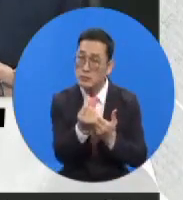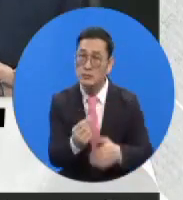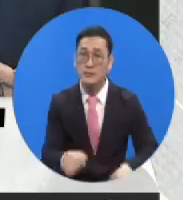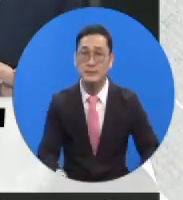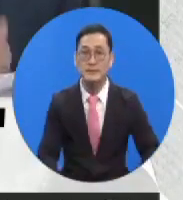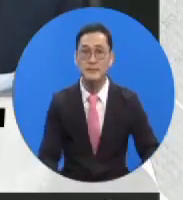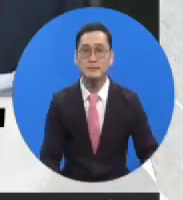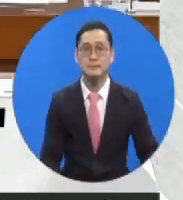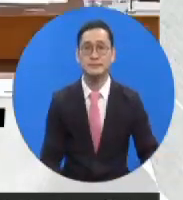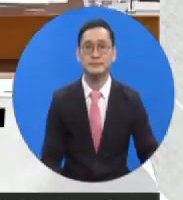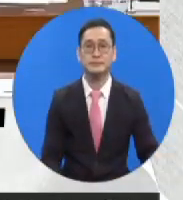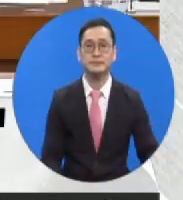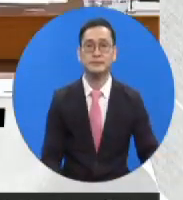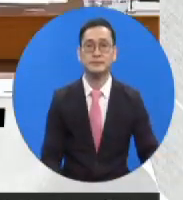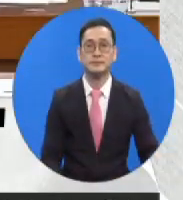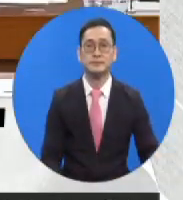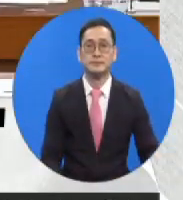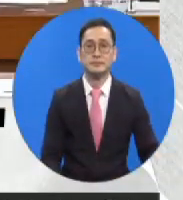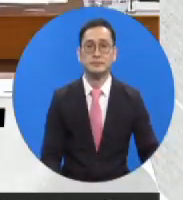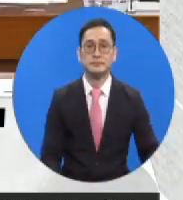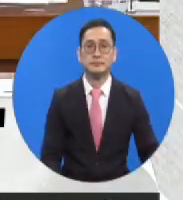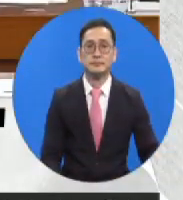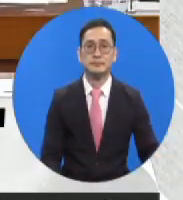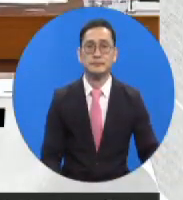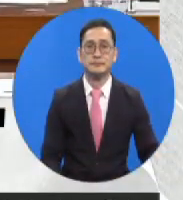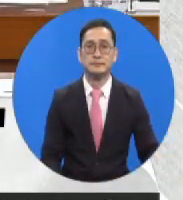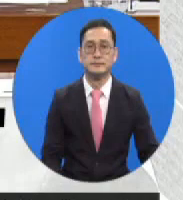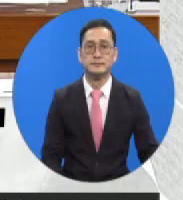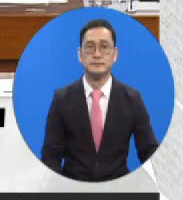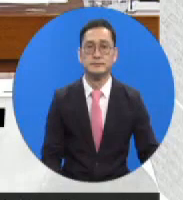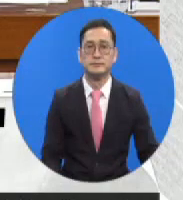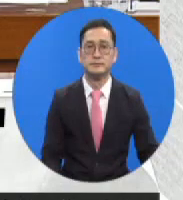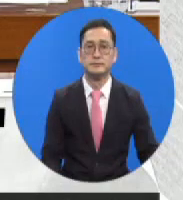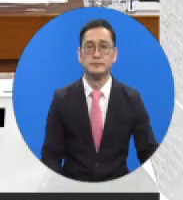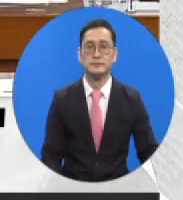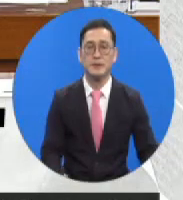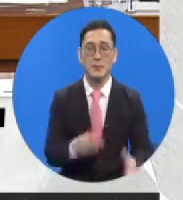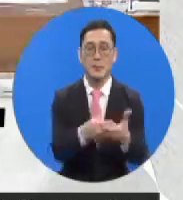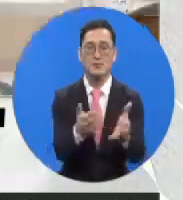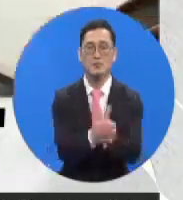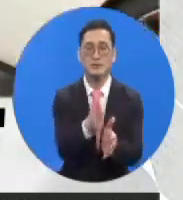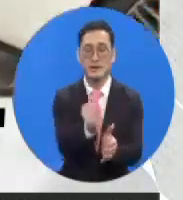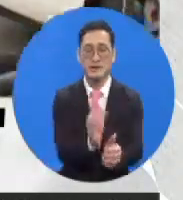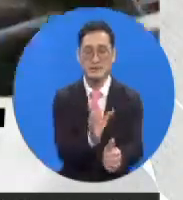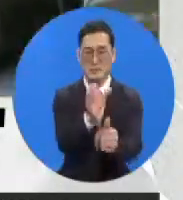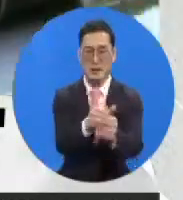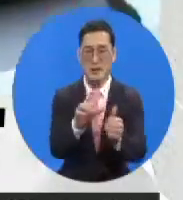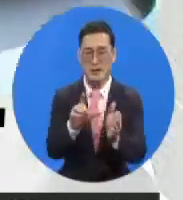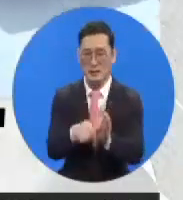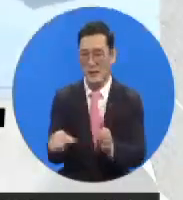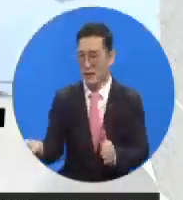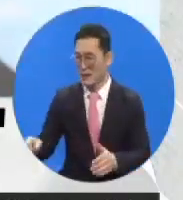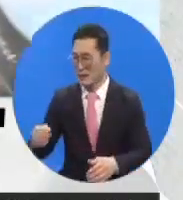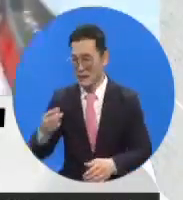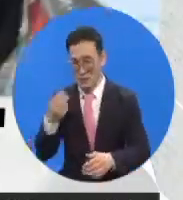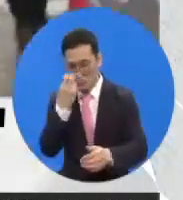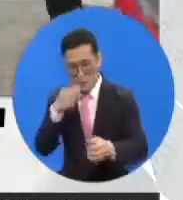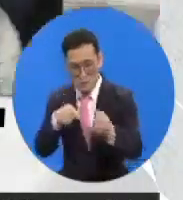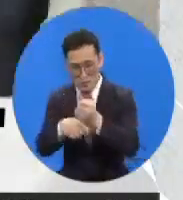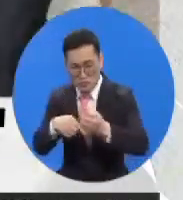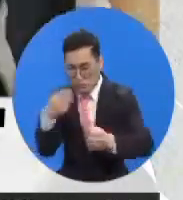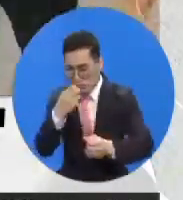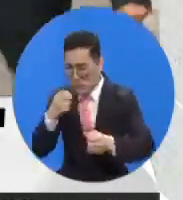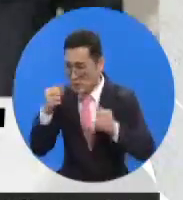대한 모든 내용들을 다 같이 공히 보면서 이야기가 진행돼야 되는데 한쪽 방면에서만 이야기를 가지고 끌고 가게 되니까 결국은